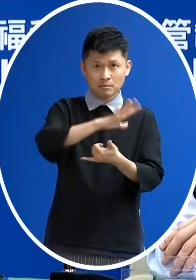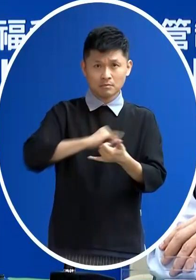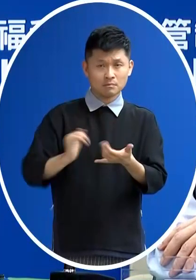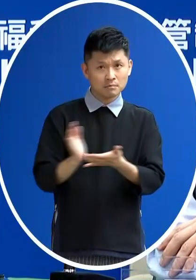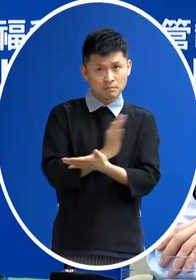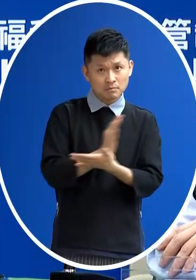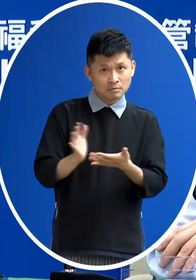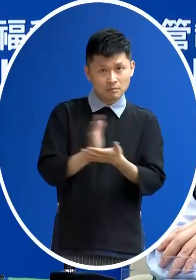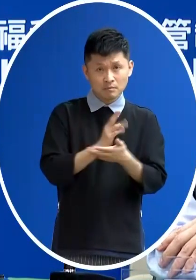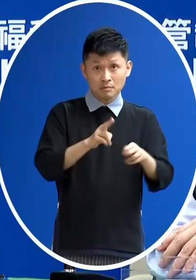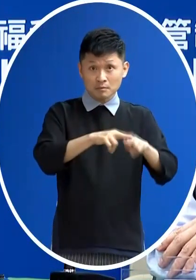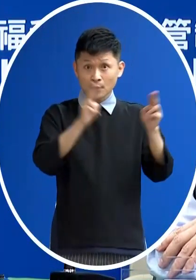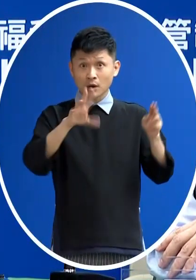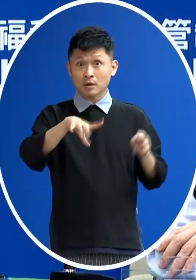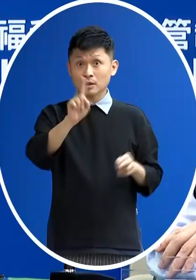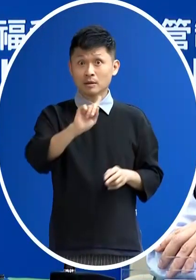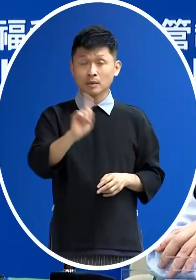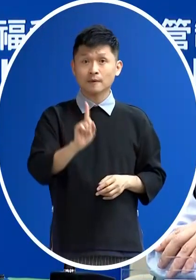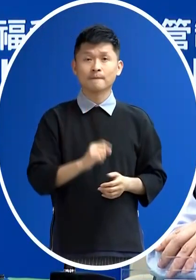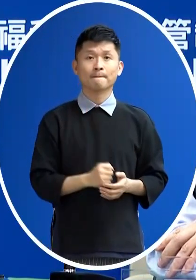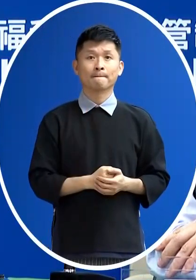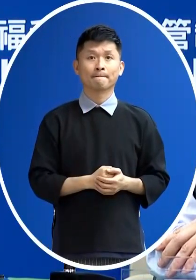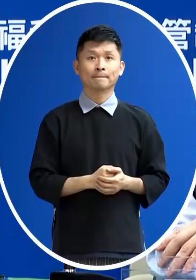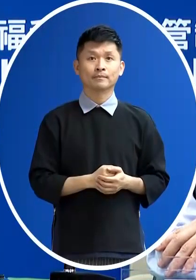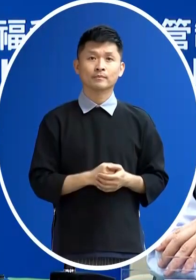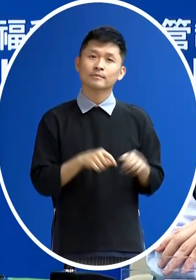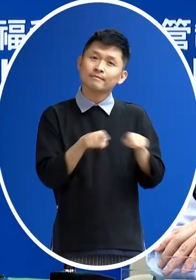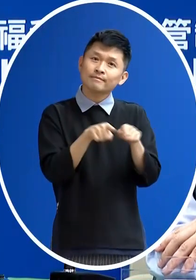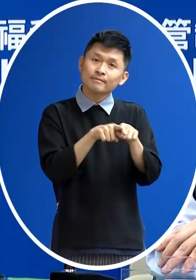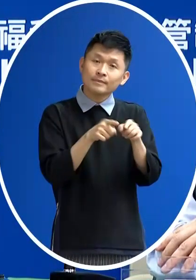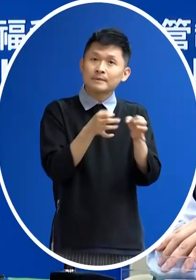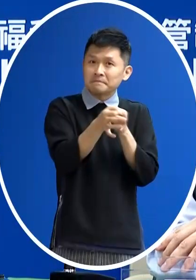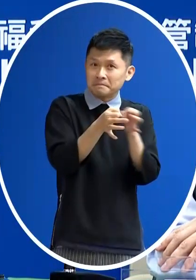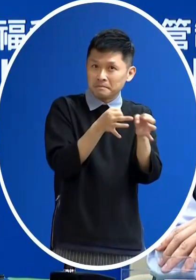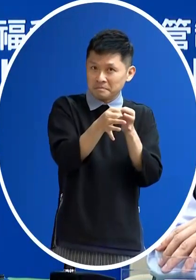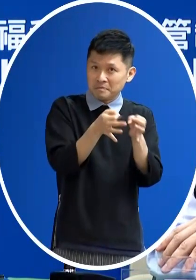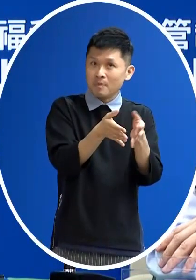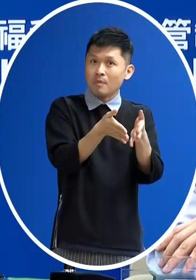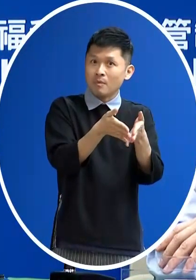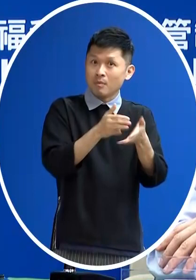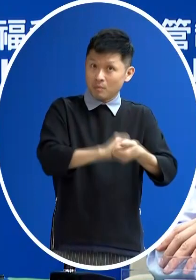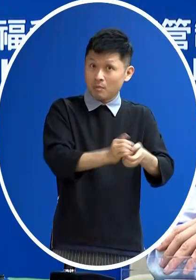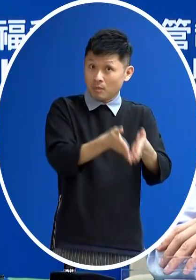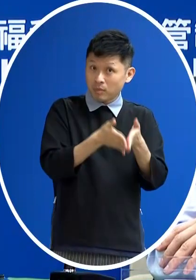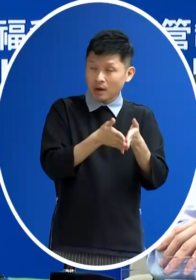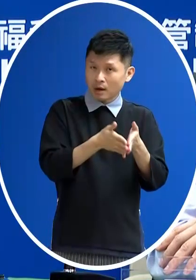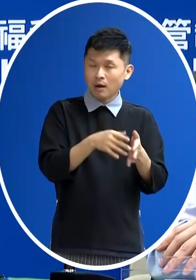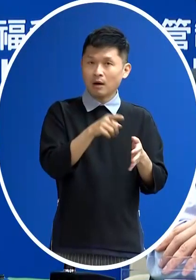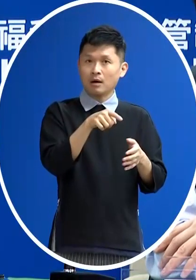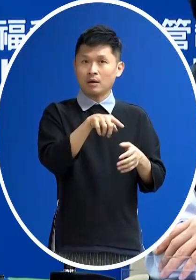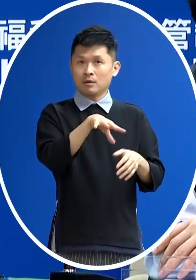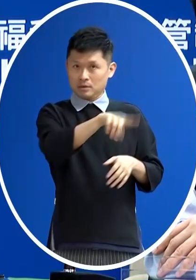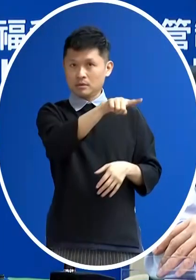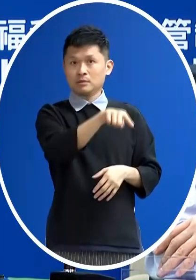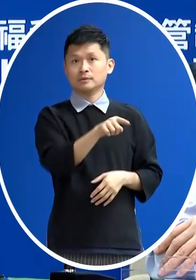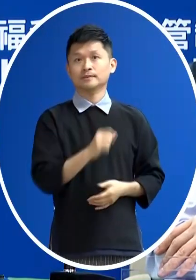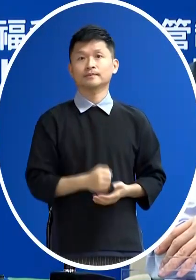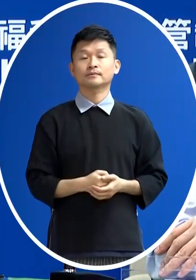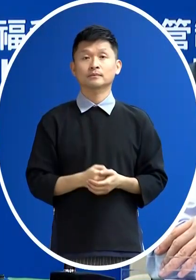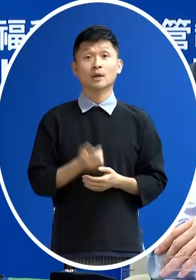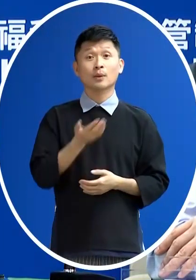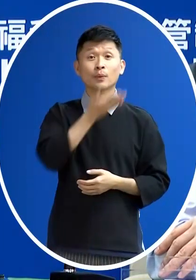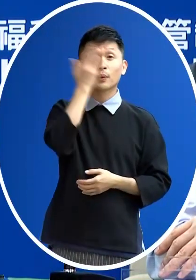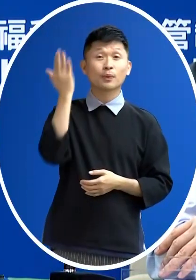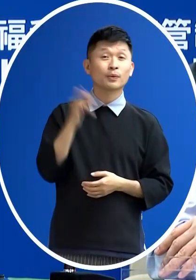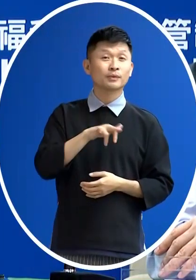先会放的应该是从经济，哦，从商务的必要性去做考虑。哦，那旅游当